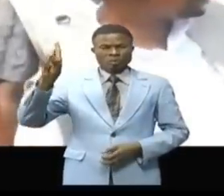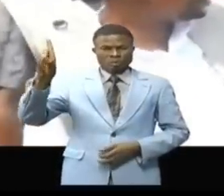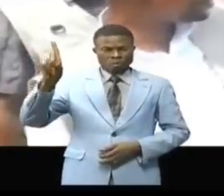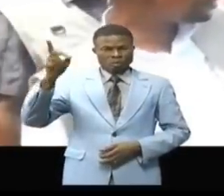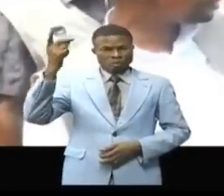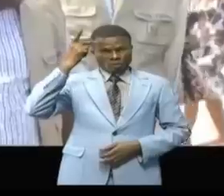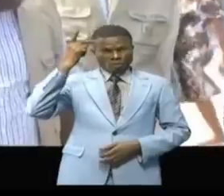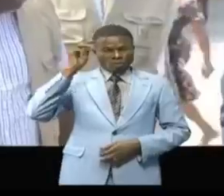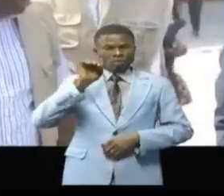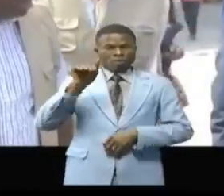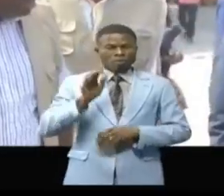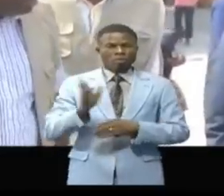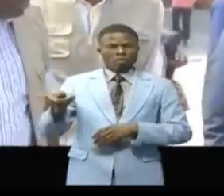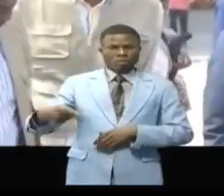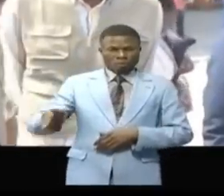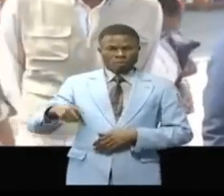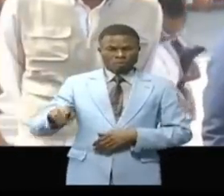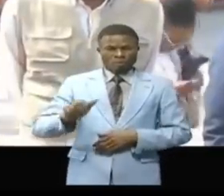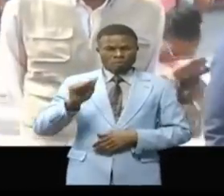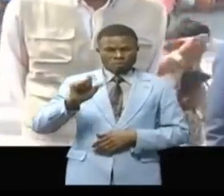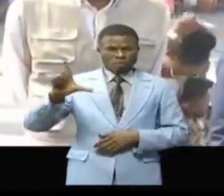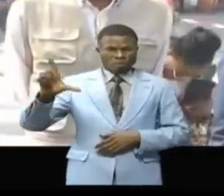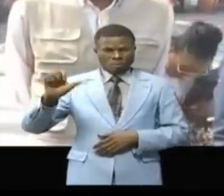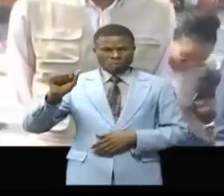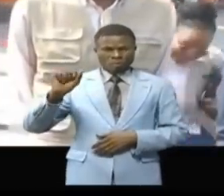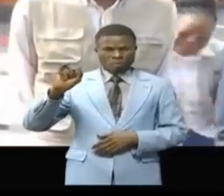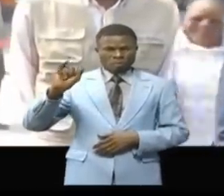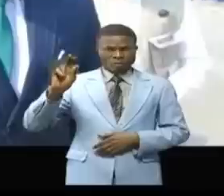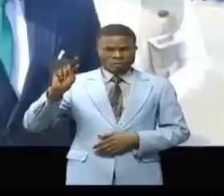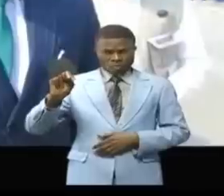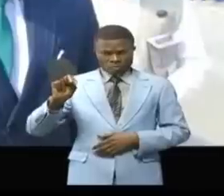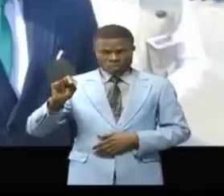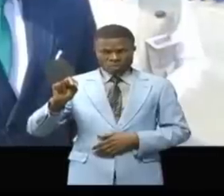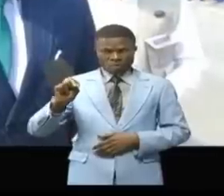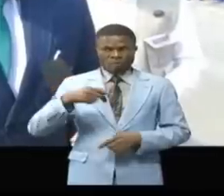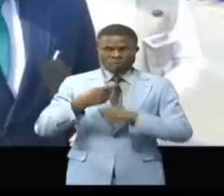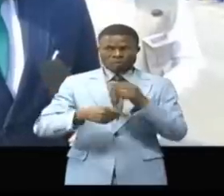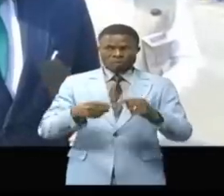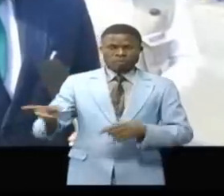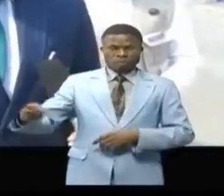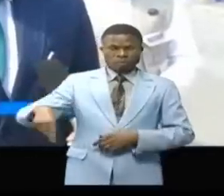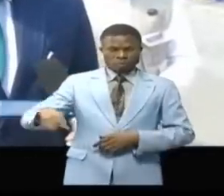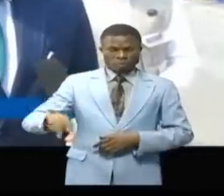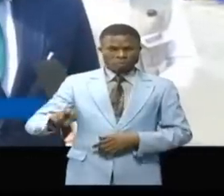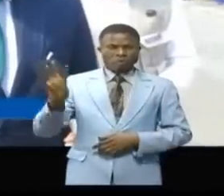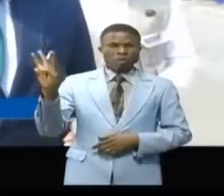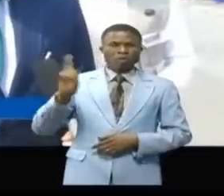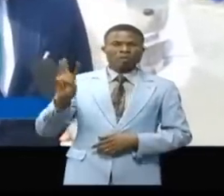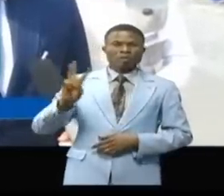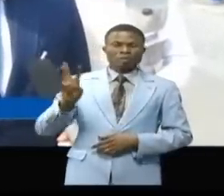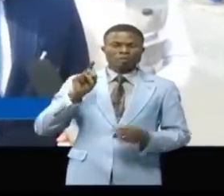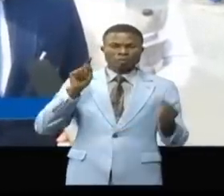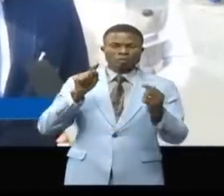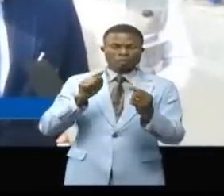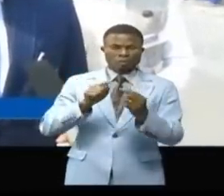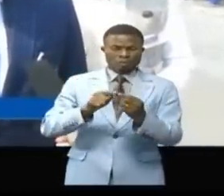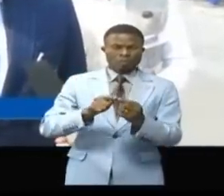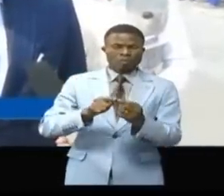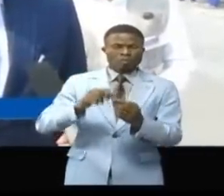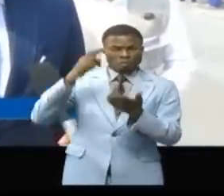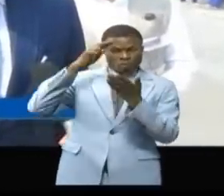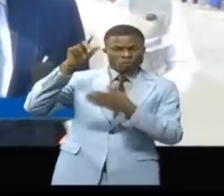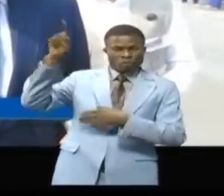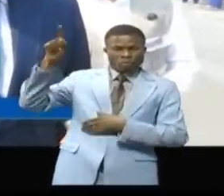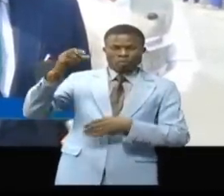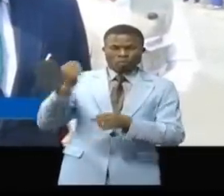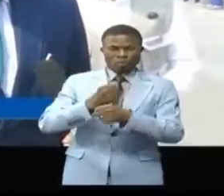dirige le directeur provincial Alain Chimbalanga Tamboui. À partir de rond-point Gaba jusqu'à l'intendance, tous